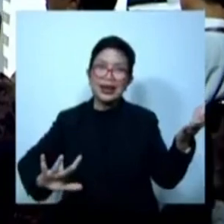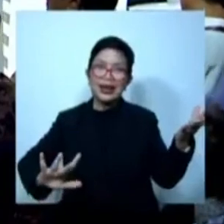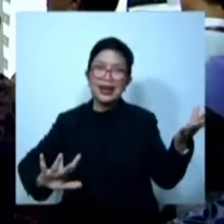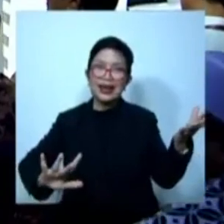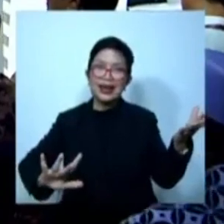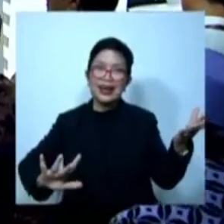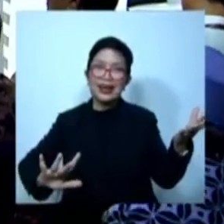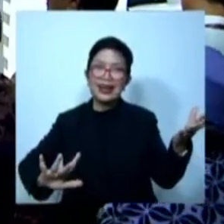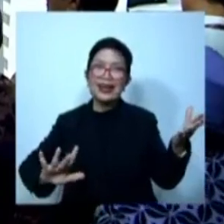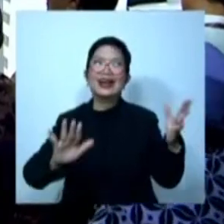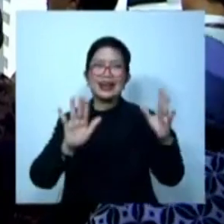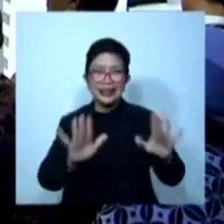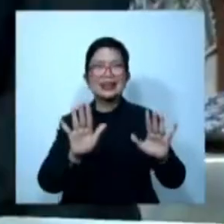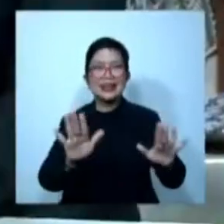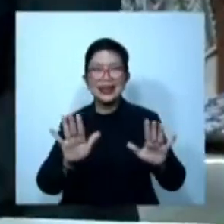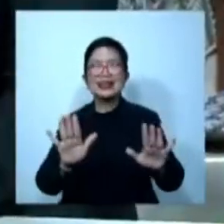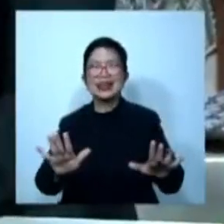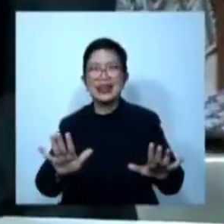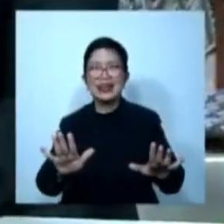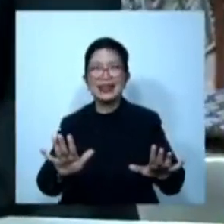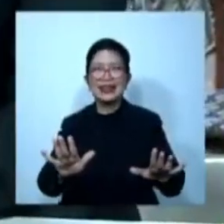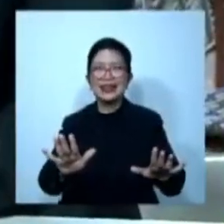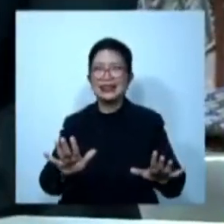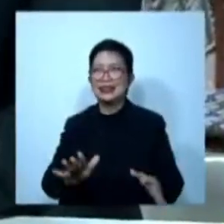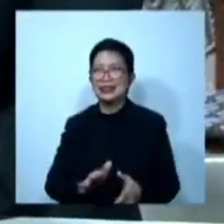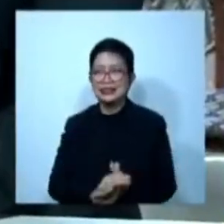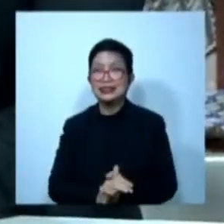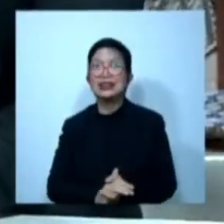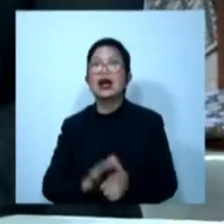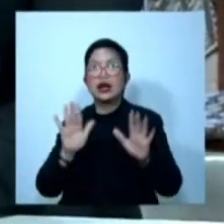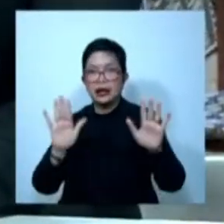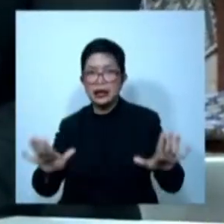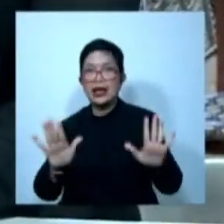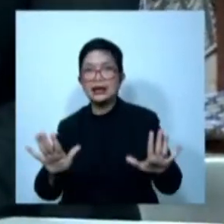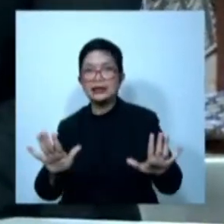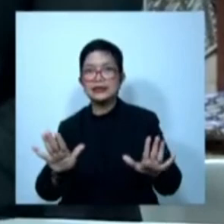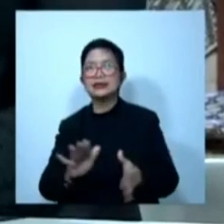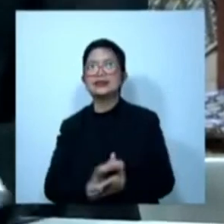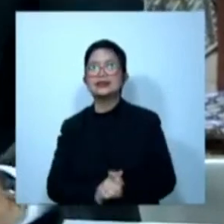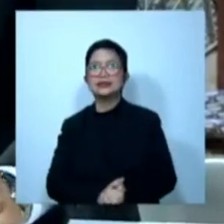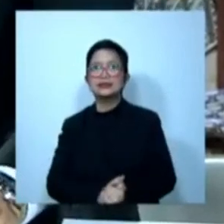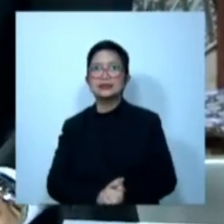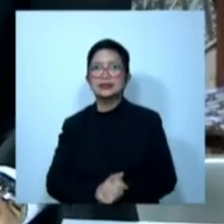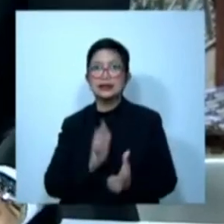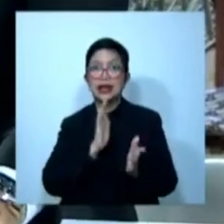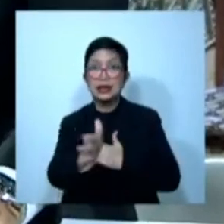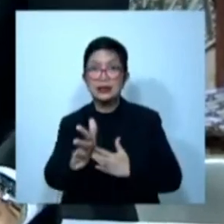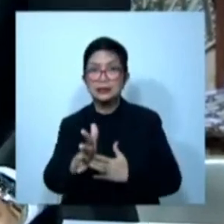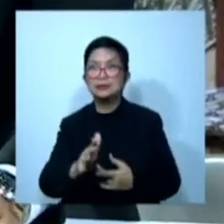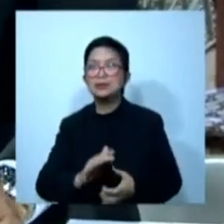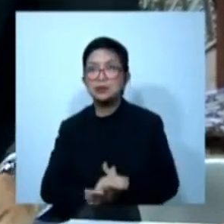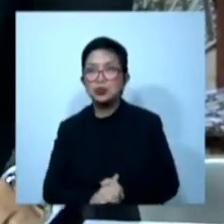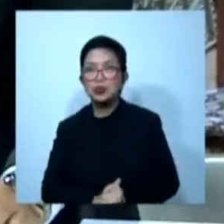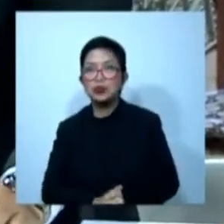tenang, para pendukung. Para pendukung. Baik. Harap tenang, kita akan lanjutkan ya. Dialog kita.